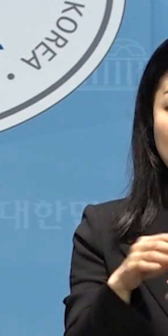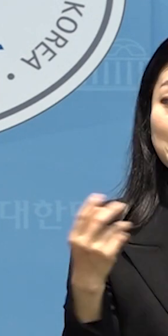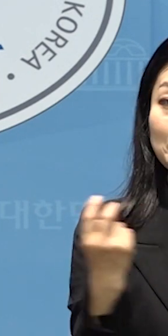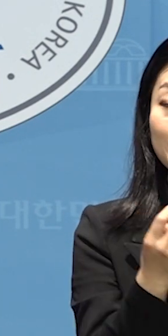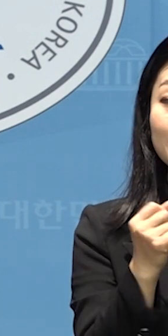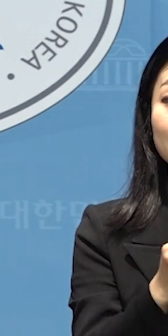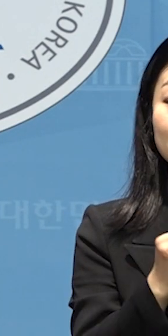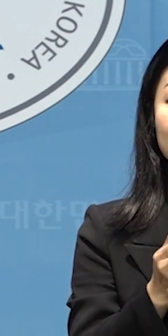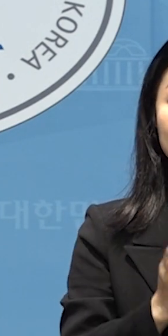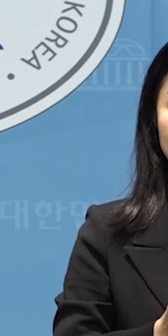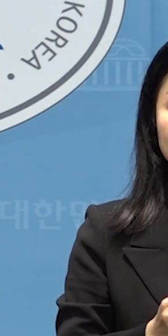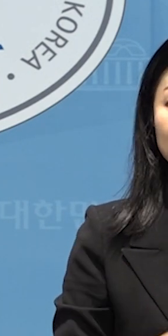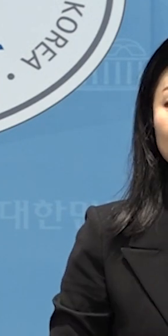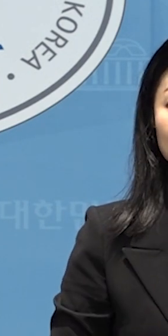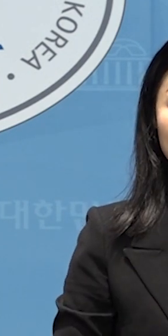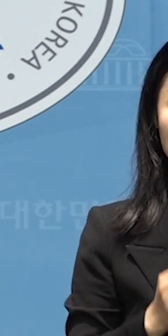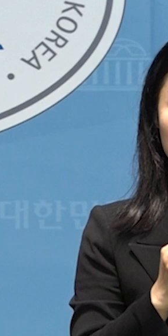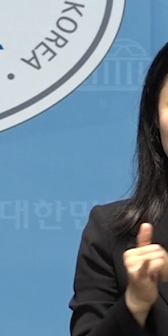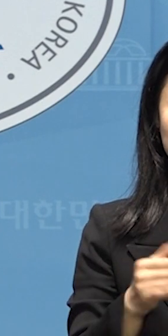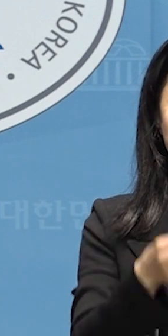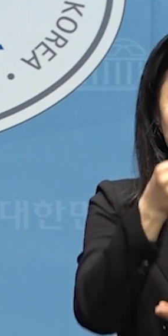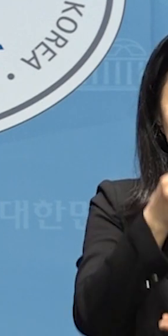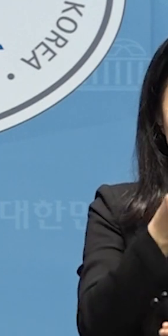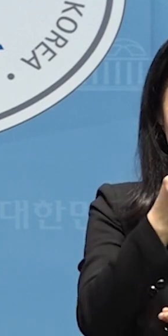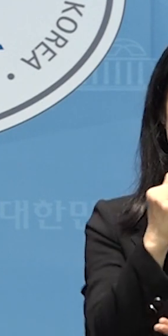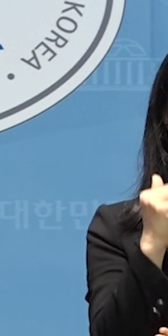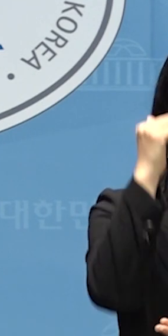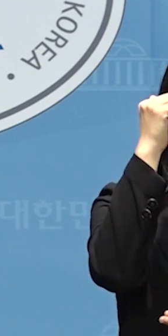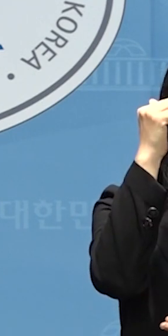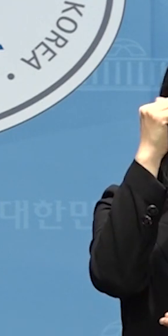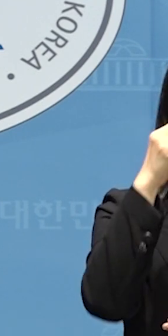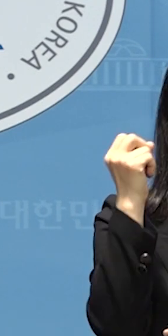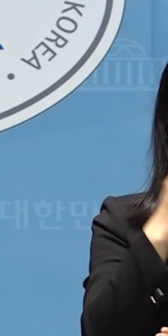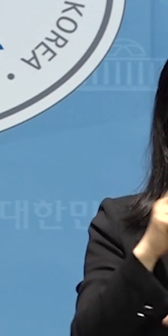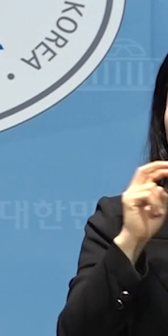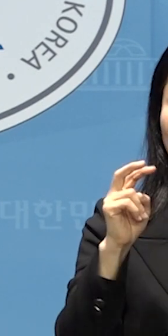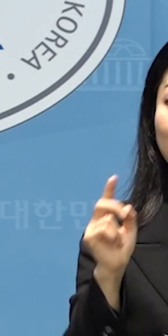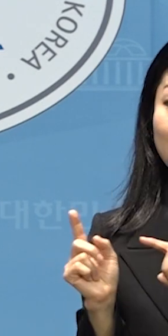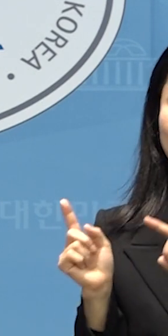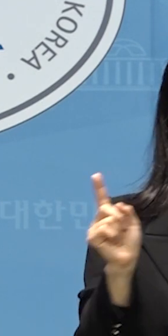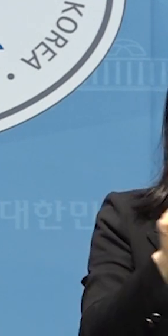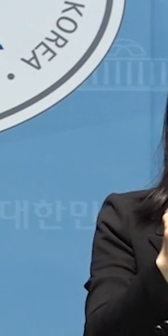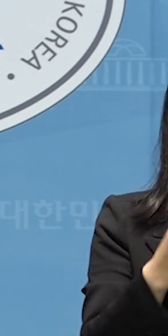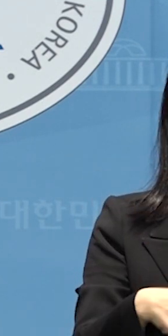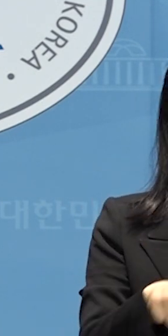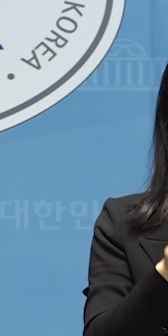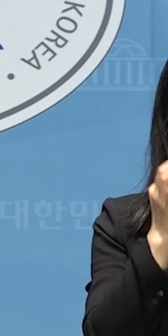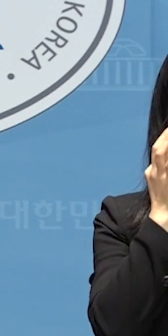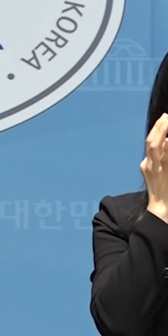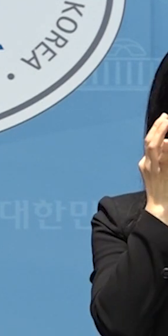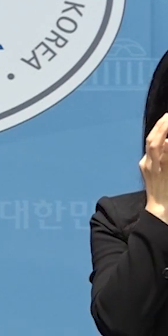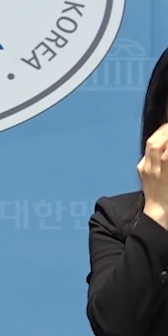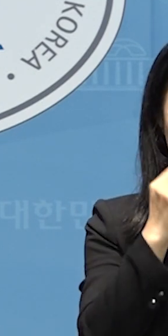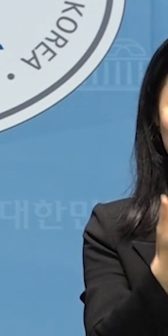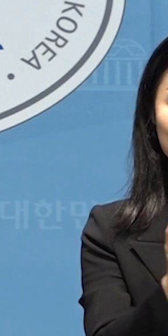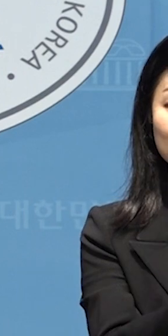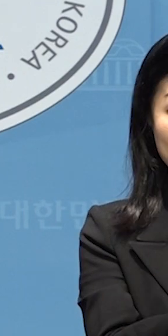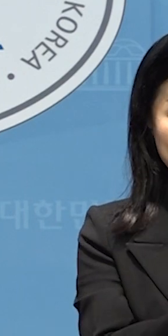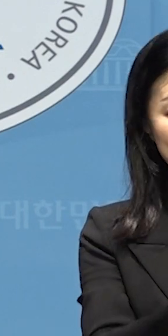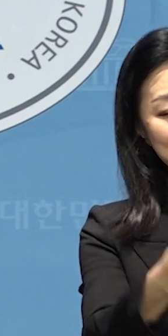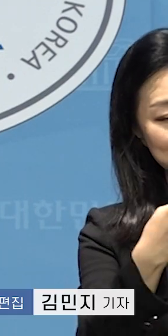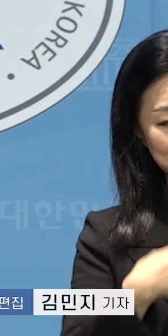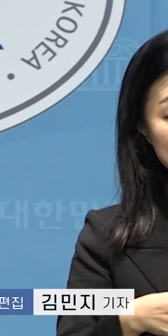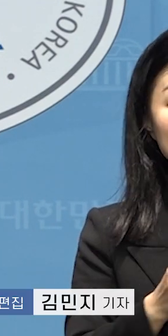하는 것입니다 국민의 자산형성과 기업 활력을 제고시키기 위한 노력에 민주당도